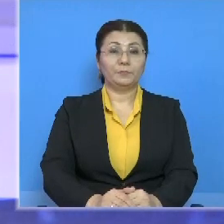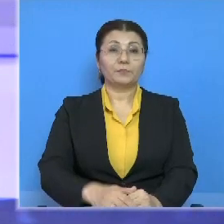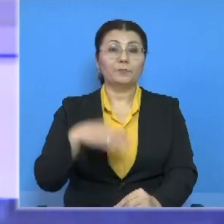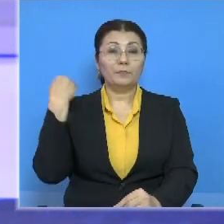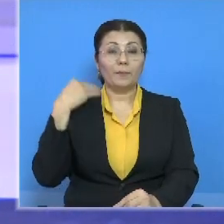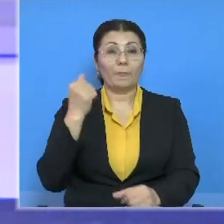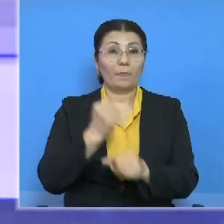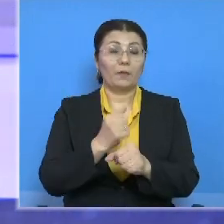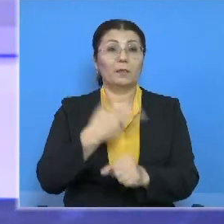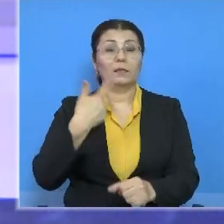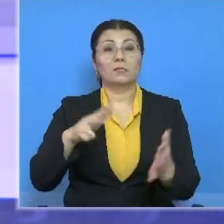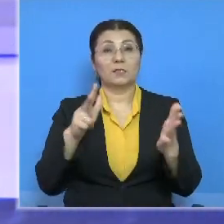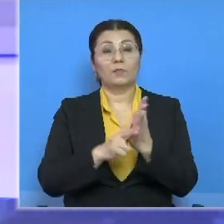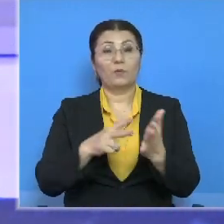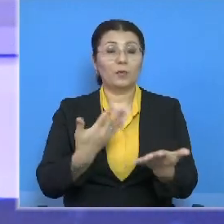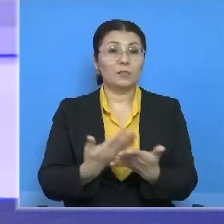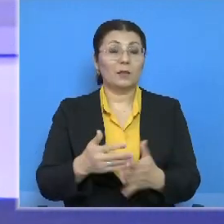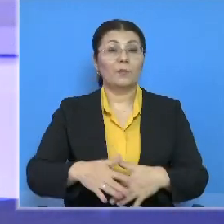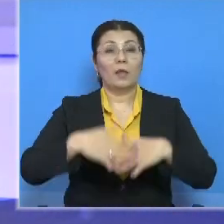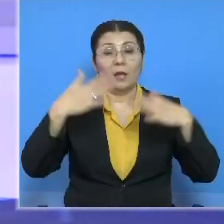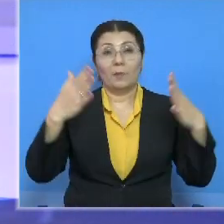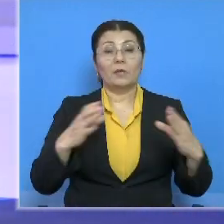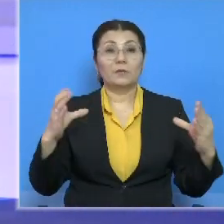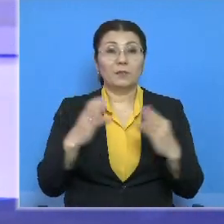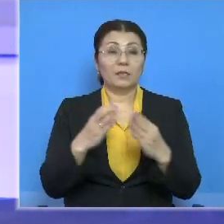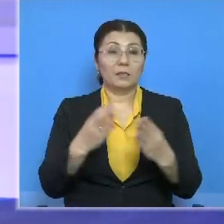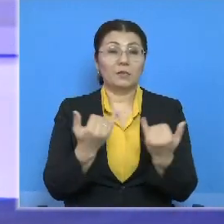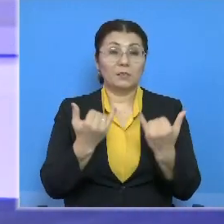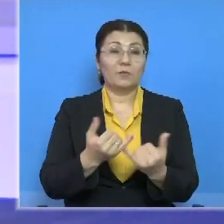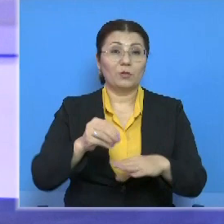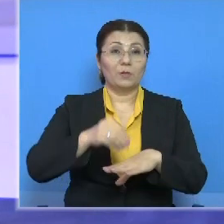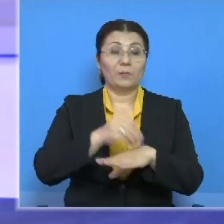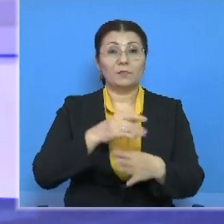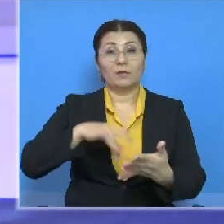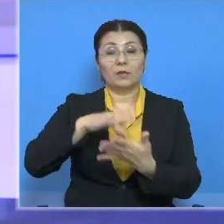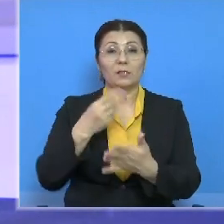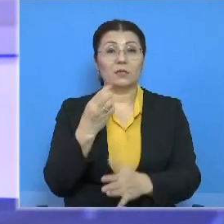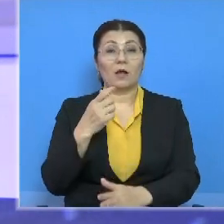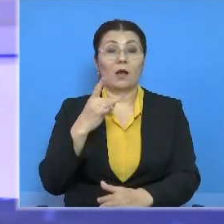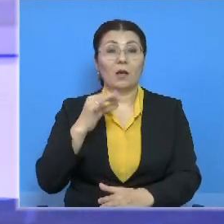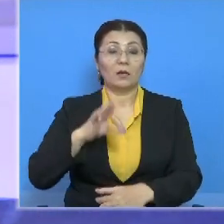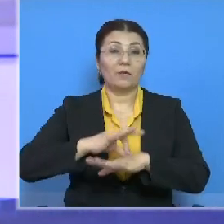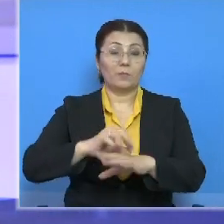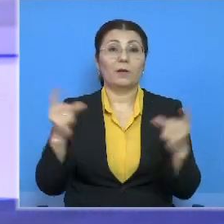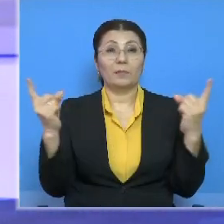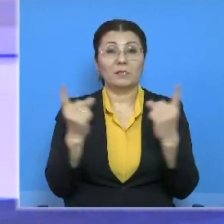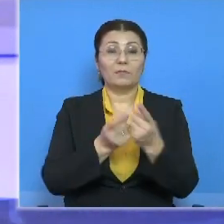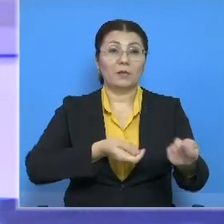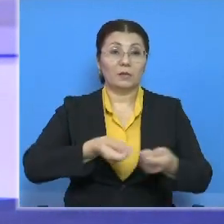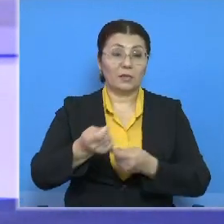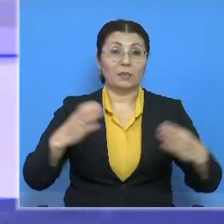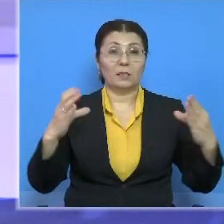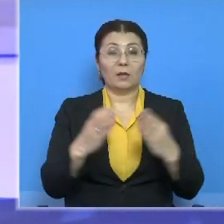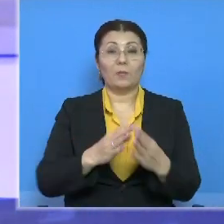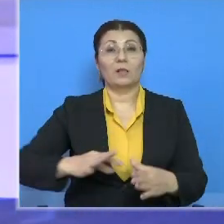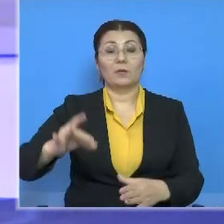В Актобе создано 38 территориальных общественных советов. Сегодня аким города Асхат Шахаров провел встречу с председателями советов